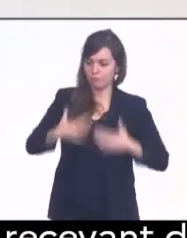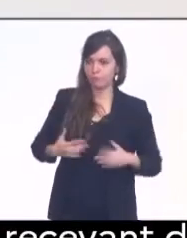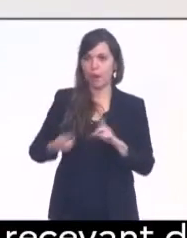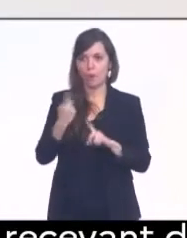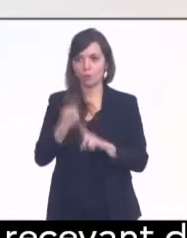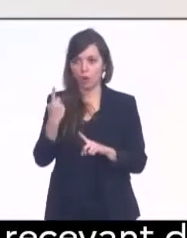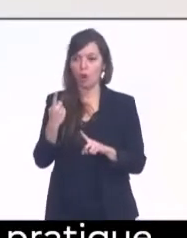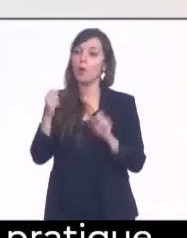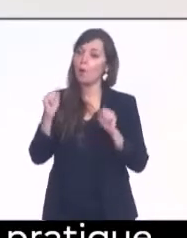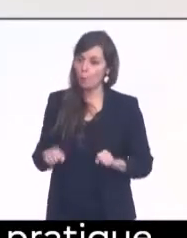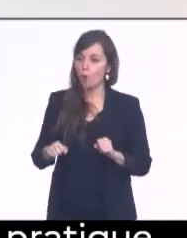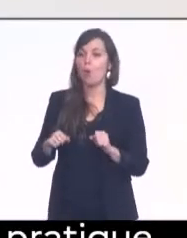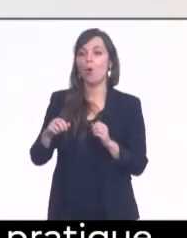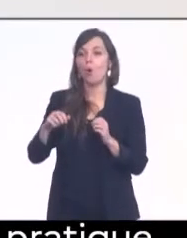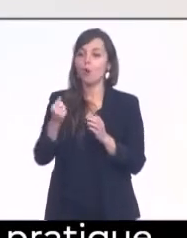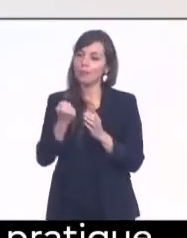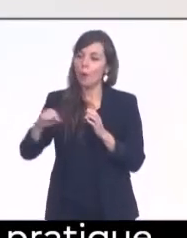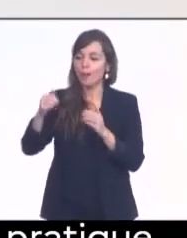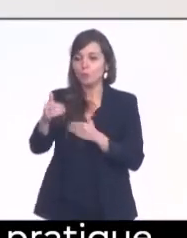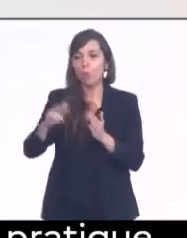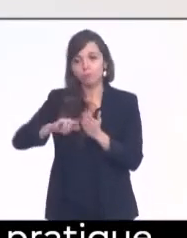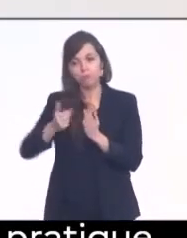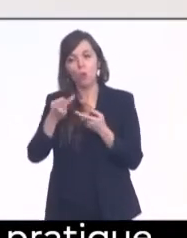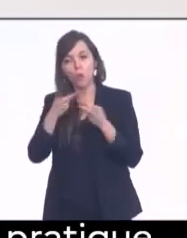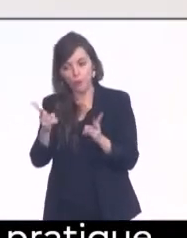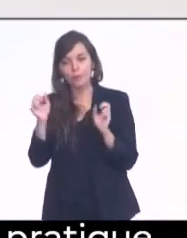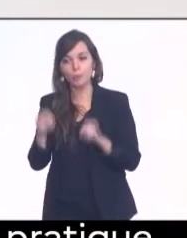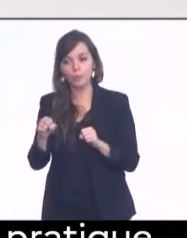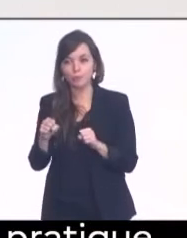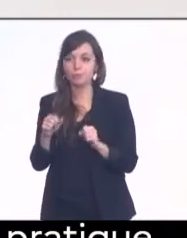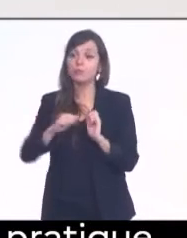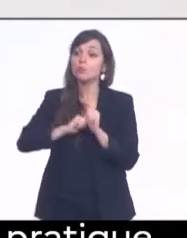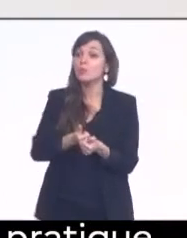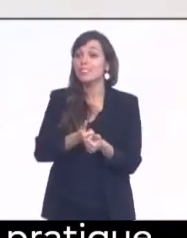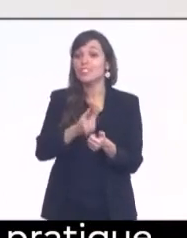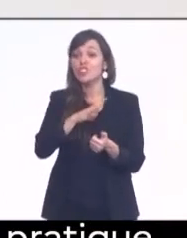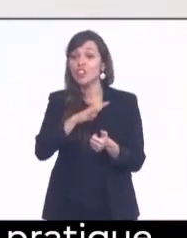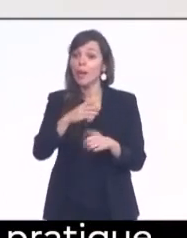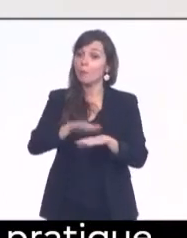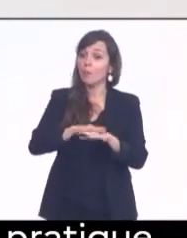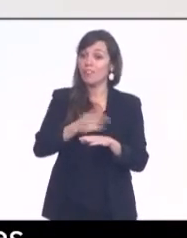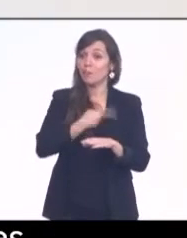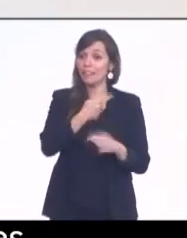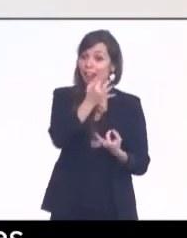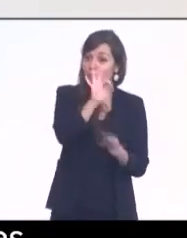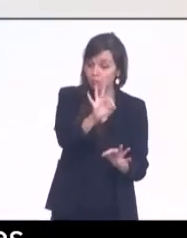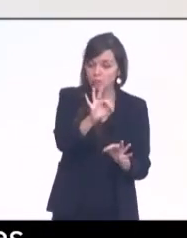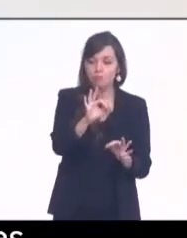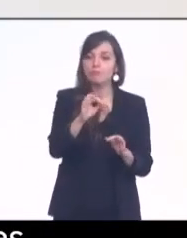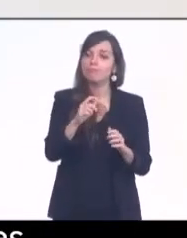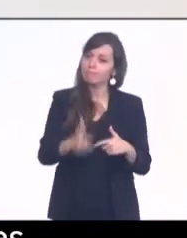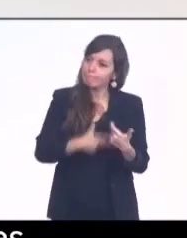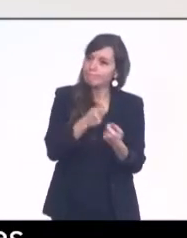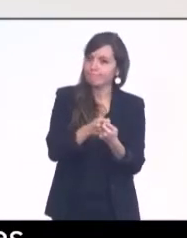obtenues pour permettre aux personnes en situation de handicap ou celles disposant d'une prescription médicale d'activité physique adaptée